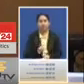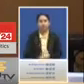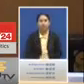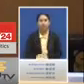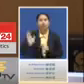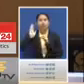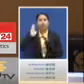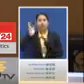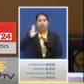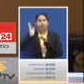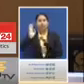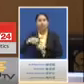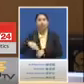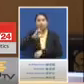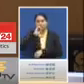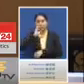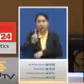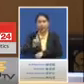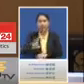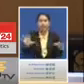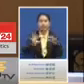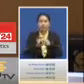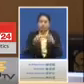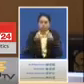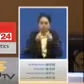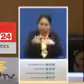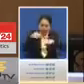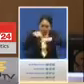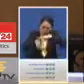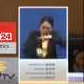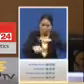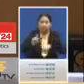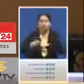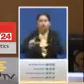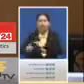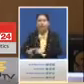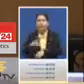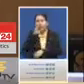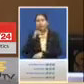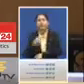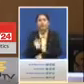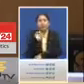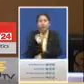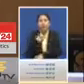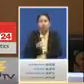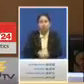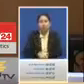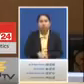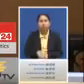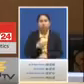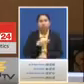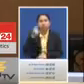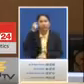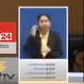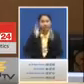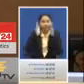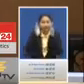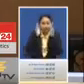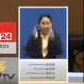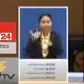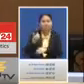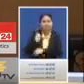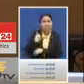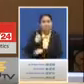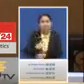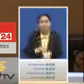อภิปรายก็บอกแล้วว่าเป็นเรื่องละเอียดอ่อนและท่านก็แตะนิดเดียว ซึ่งผมก็ตั้งใจอยู่แล้วนะครับว่